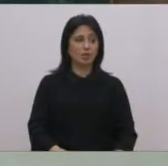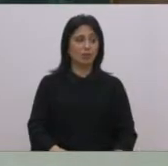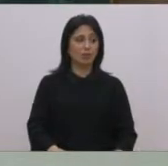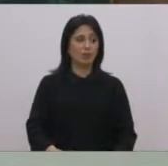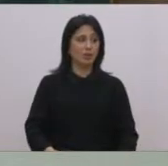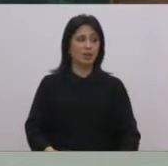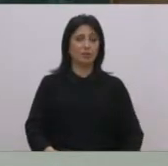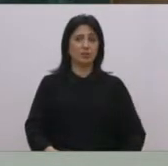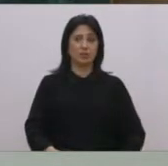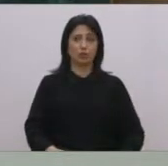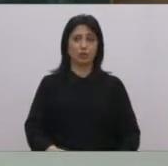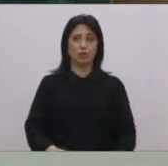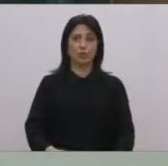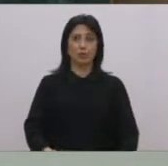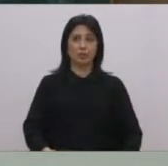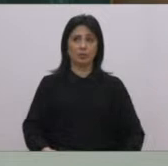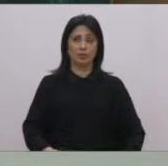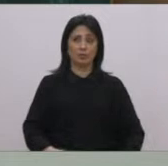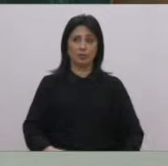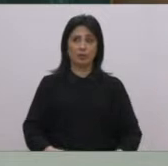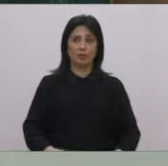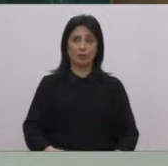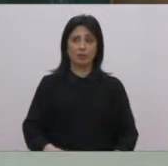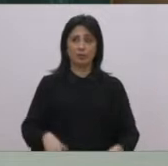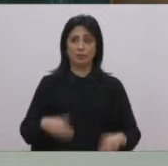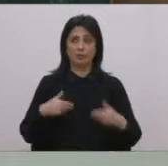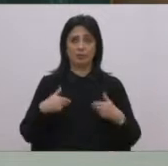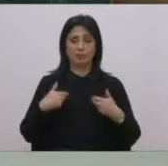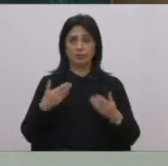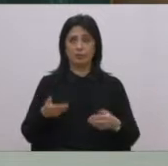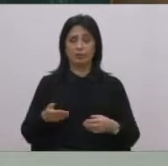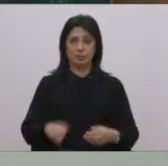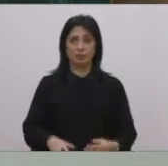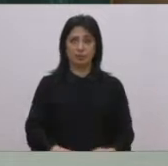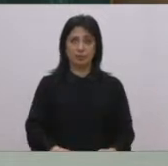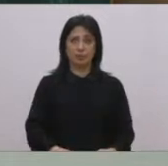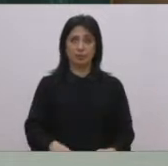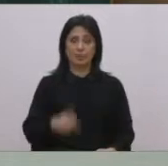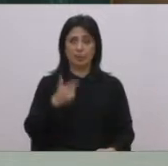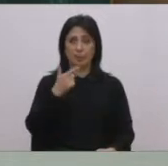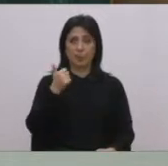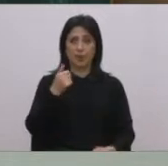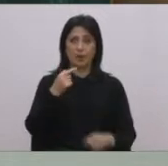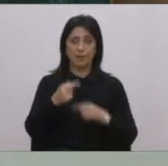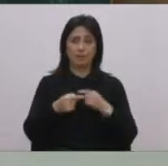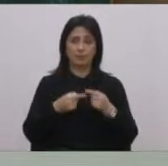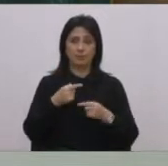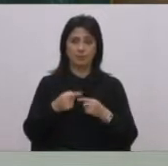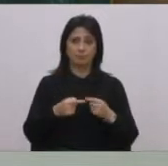Khatuna Samnidze Irapi Shatakishvili. Mogesalmebit. 21-e saukuneya